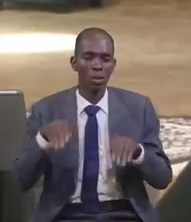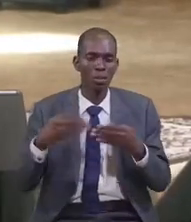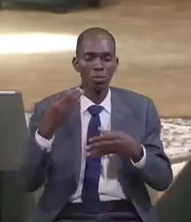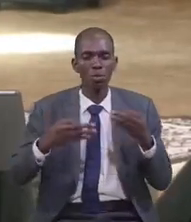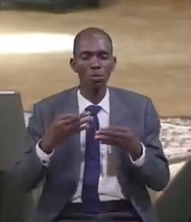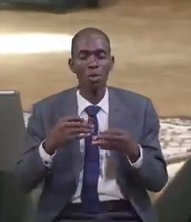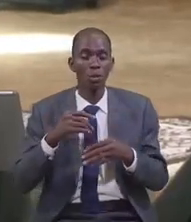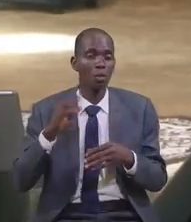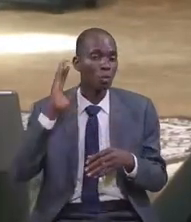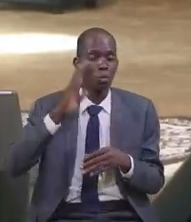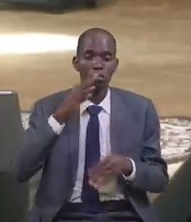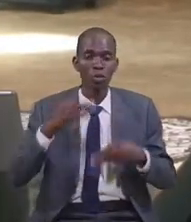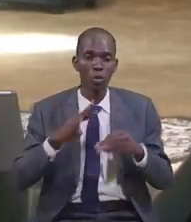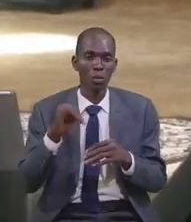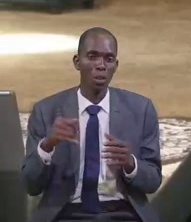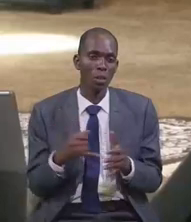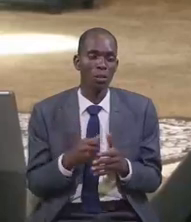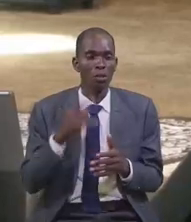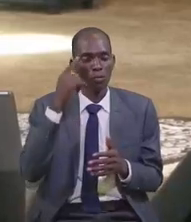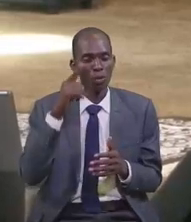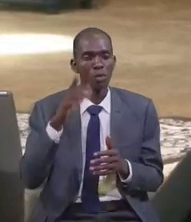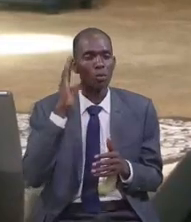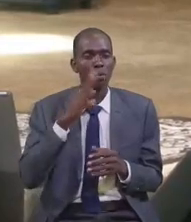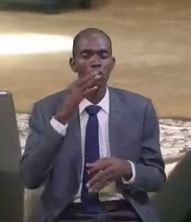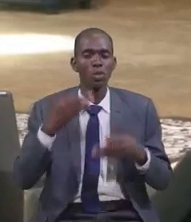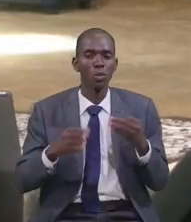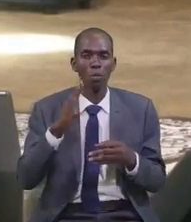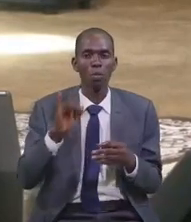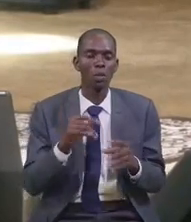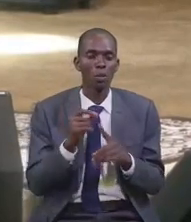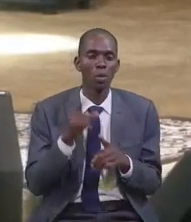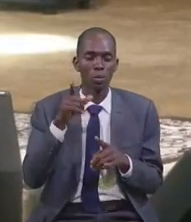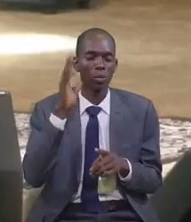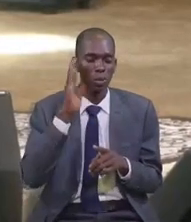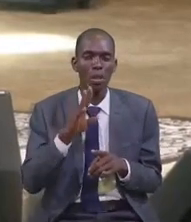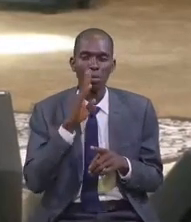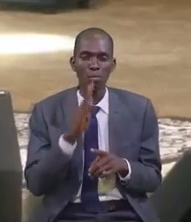seras justifié par ta parole ou tu seras condamné par tes paroles.